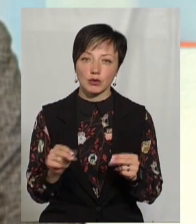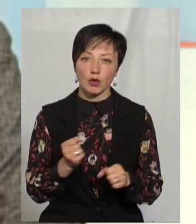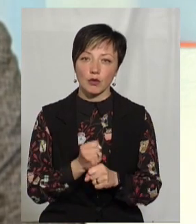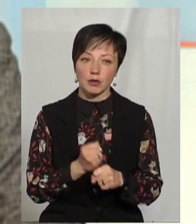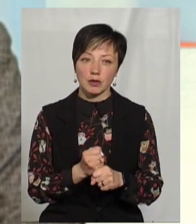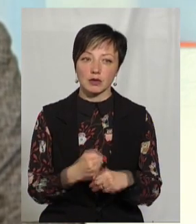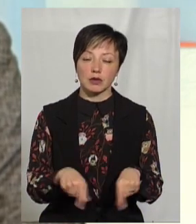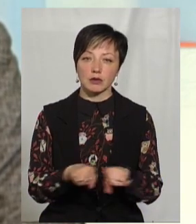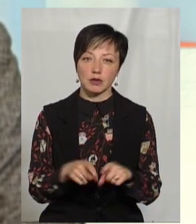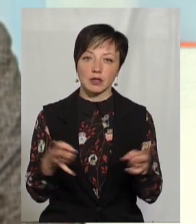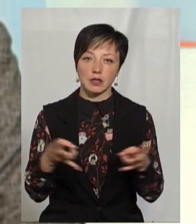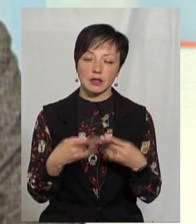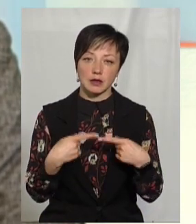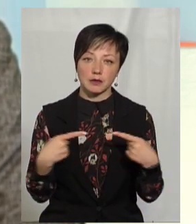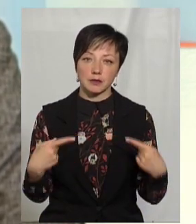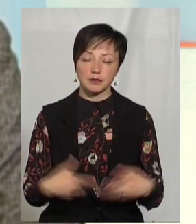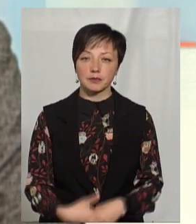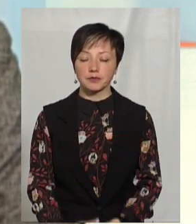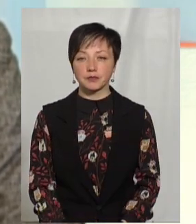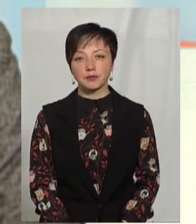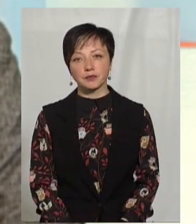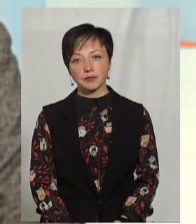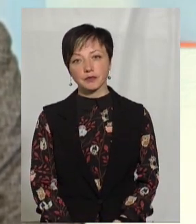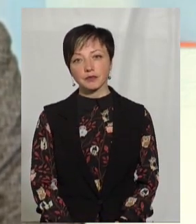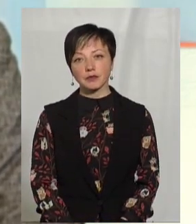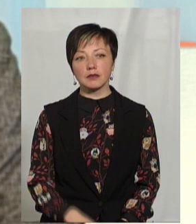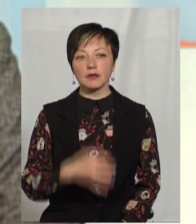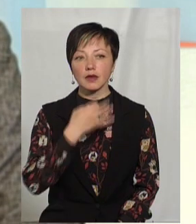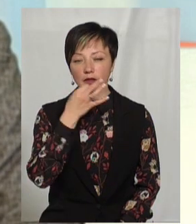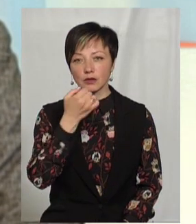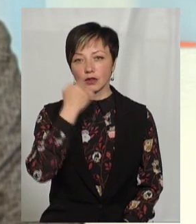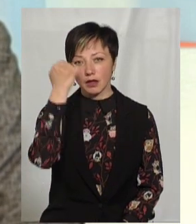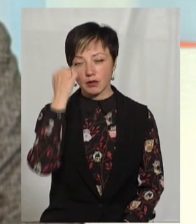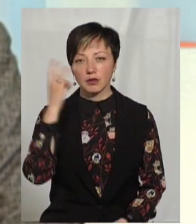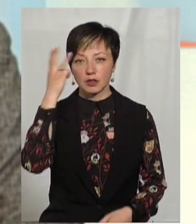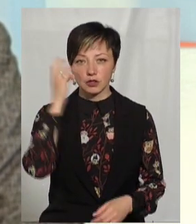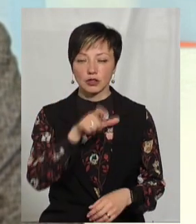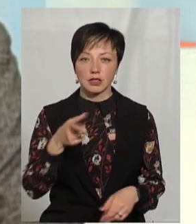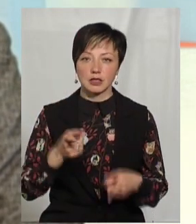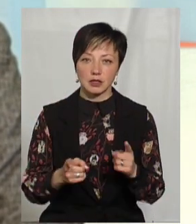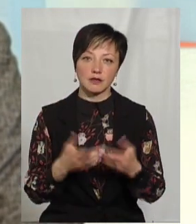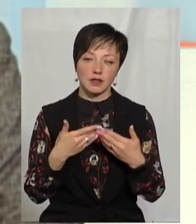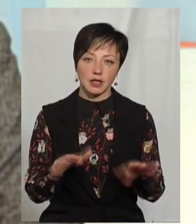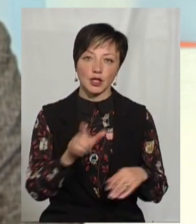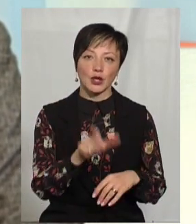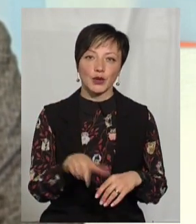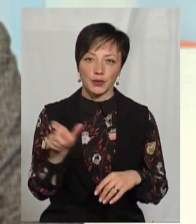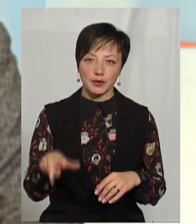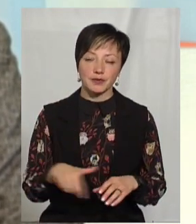ремонтних робіт, я ж також кажу. Ось, і я вам скажу дякую, тому що хмельничани дійсно відкриті